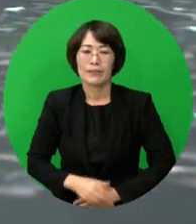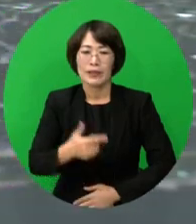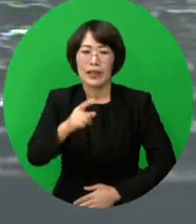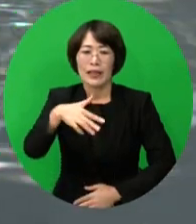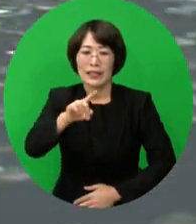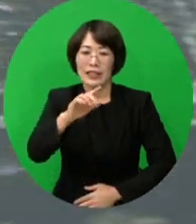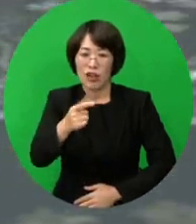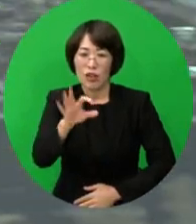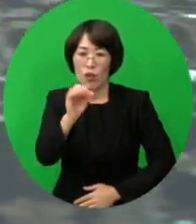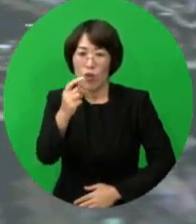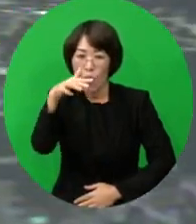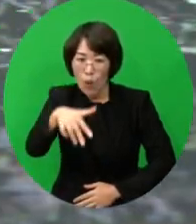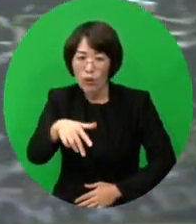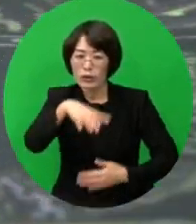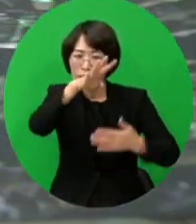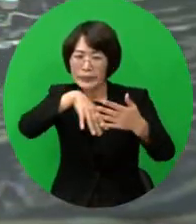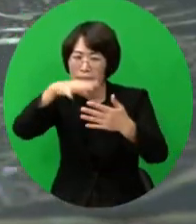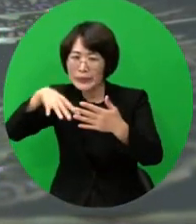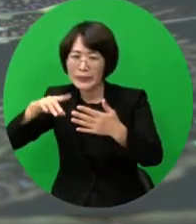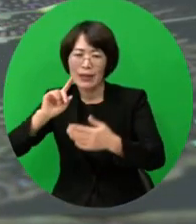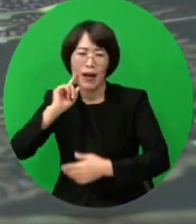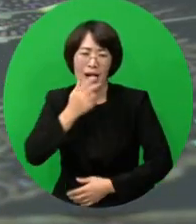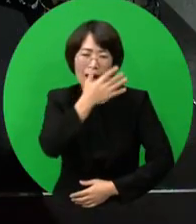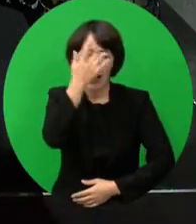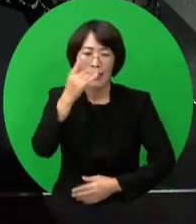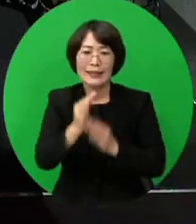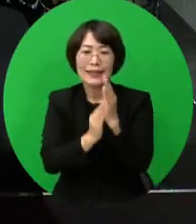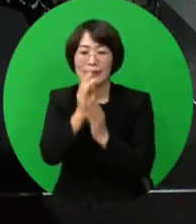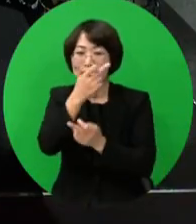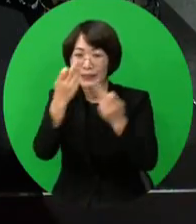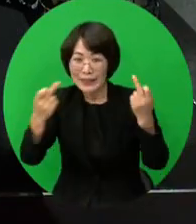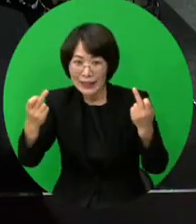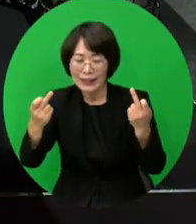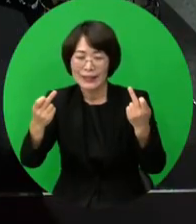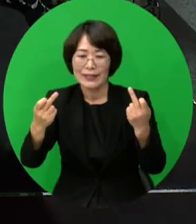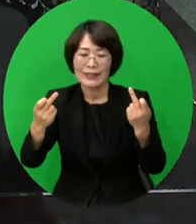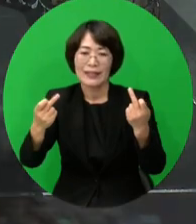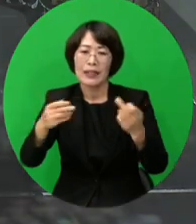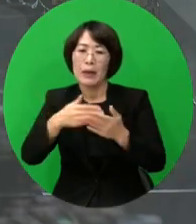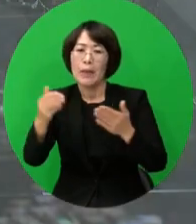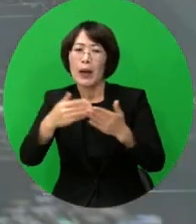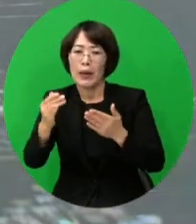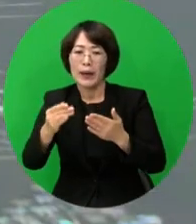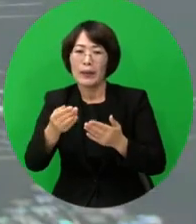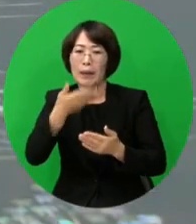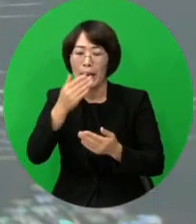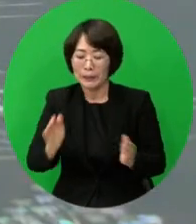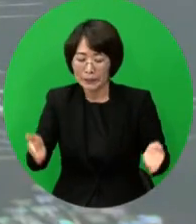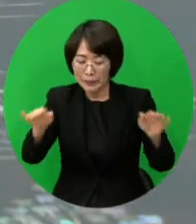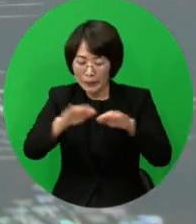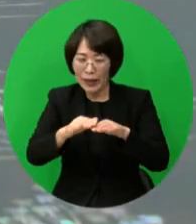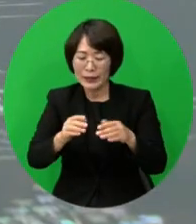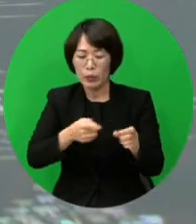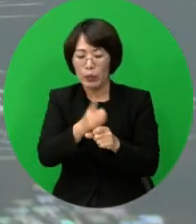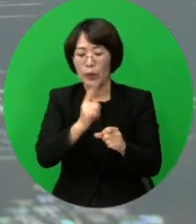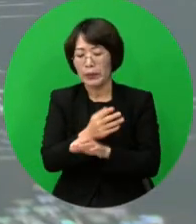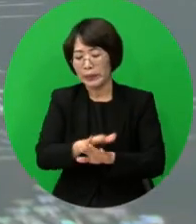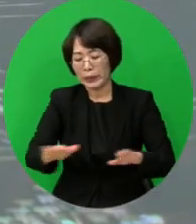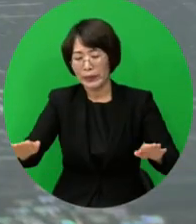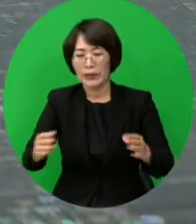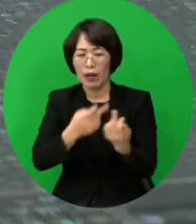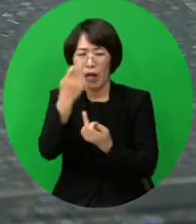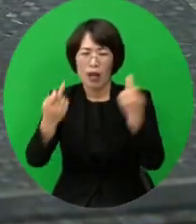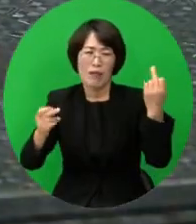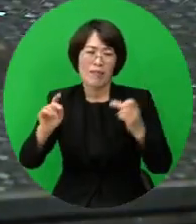나전 오칠로 꾸며진 한 폭의 금강산 산수화가 밥상 위에 펼쳐졌습니다. 산봉우리는 하늘을 찌를